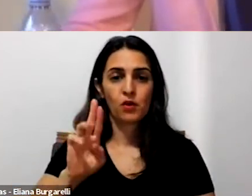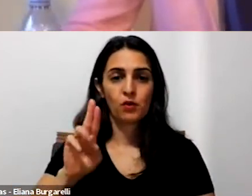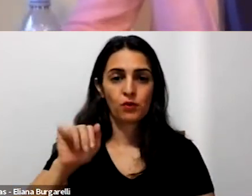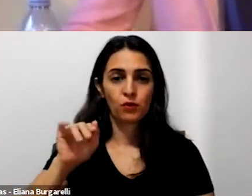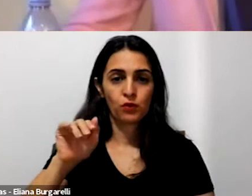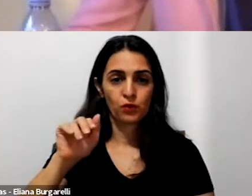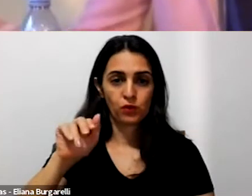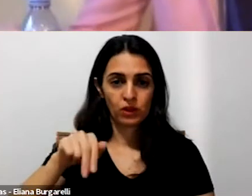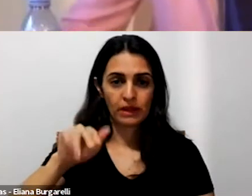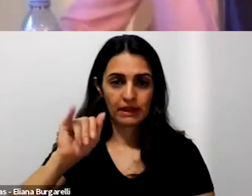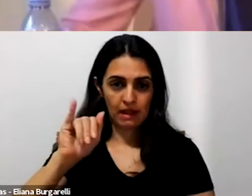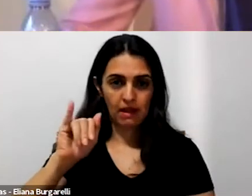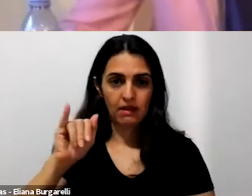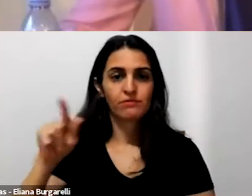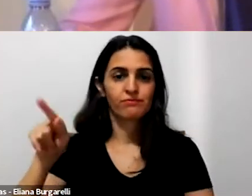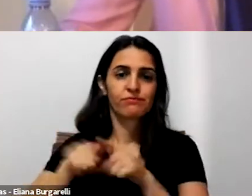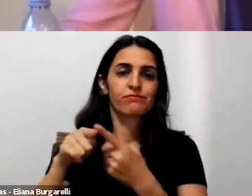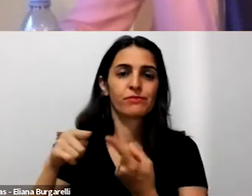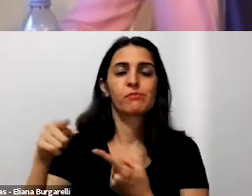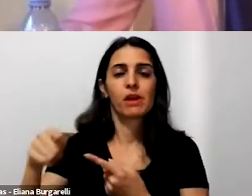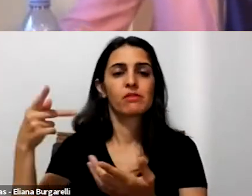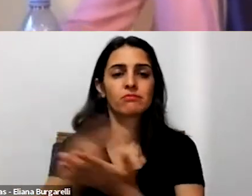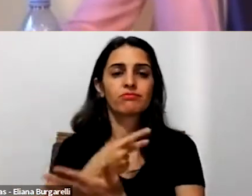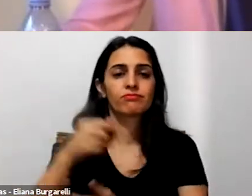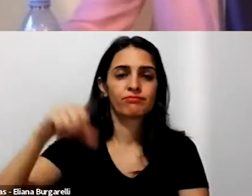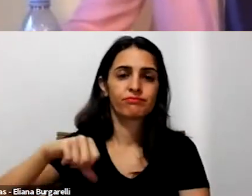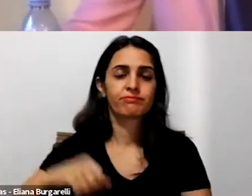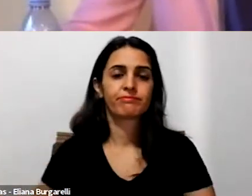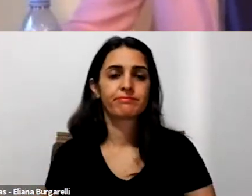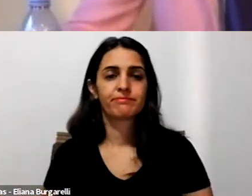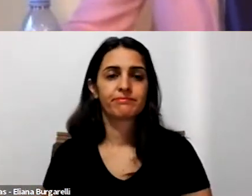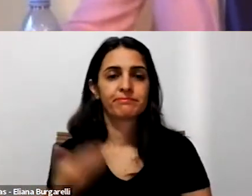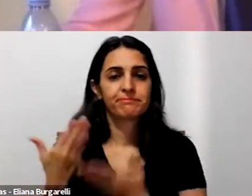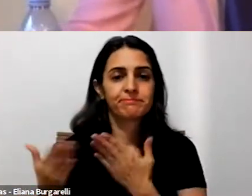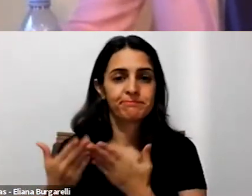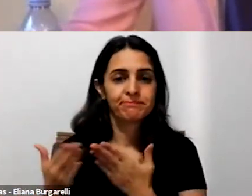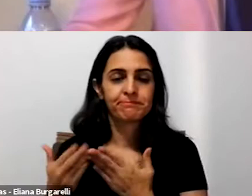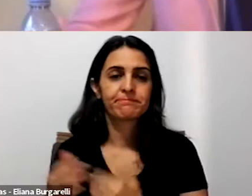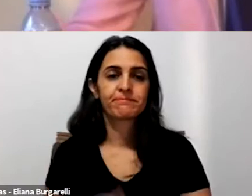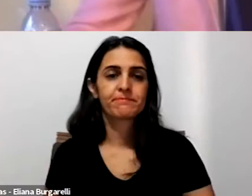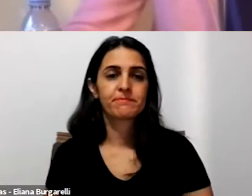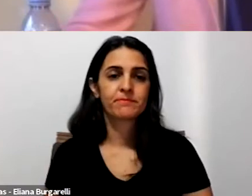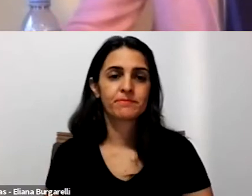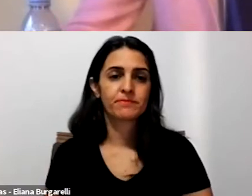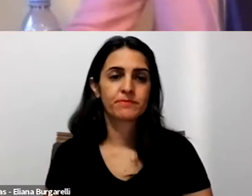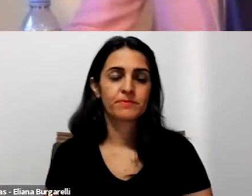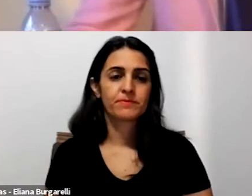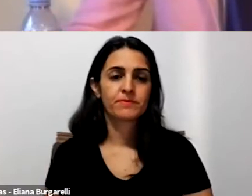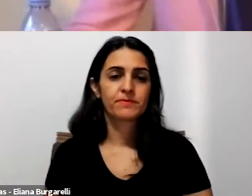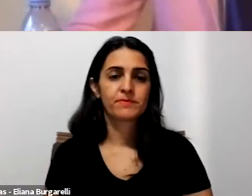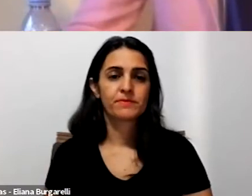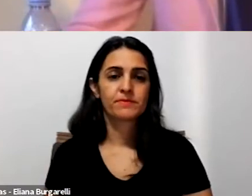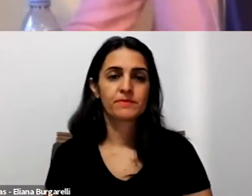fragilizada. Voilà, et beaucoup d'attaques aussi des projets de loi qui arrivent pour entrer dans les terres indigènes et